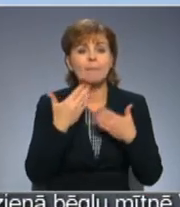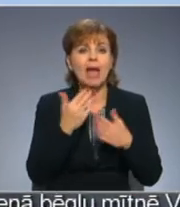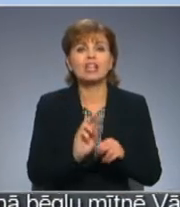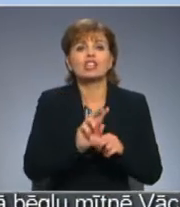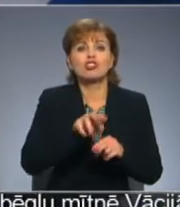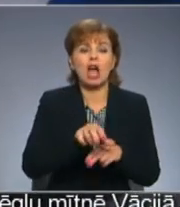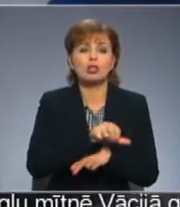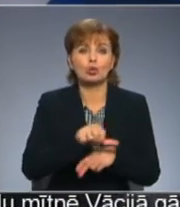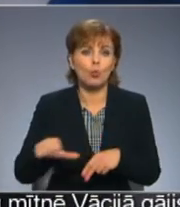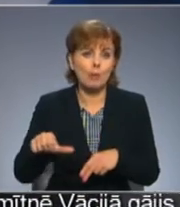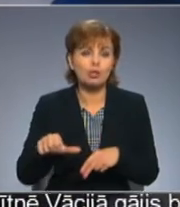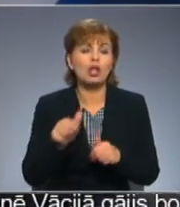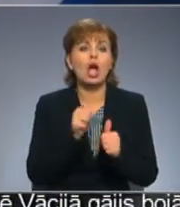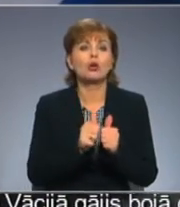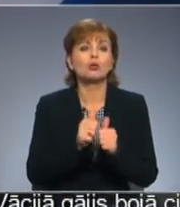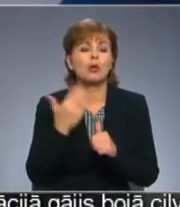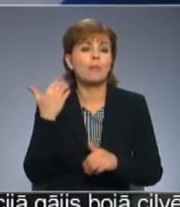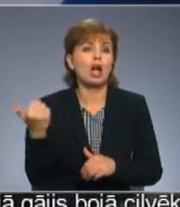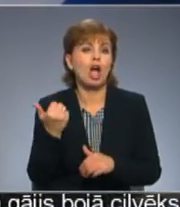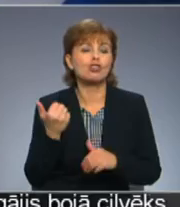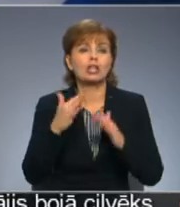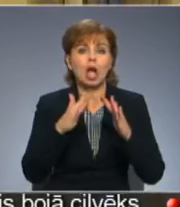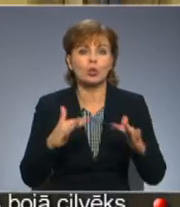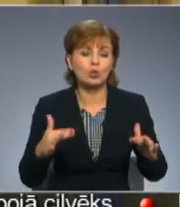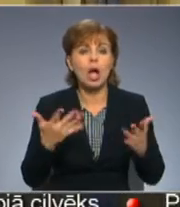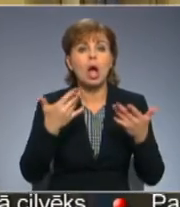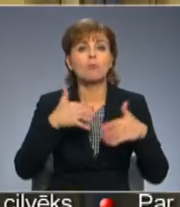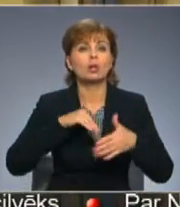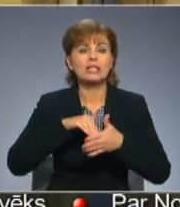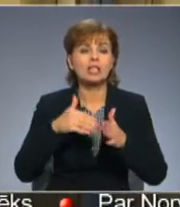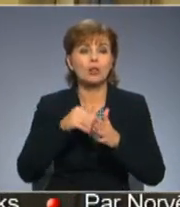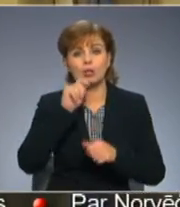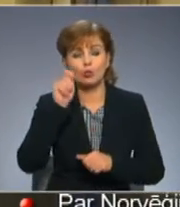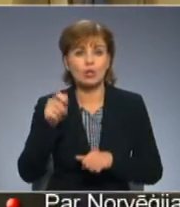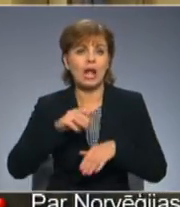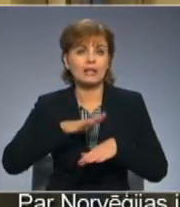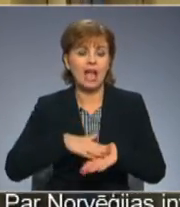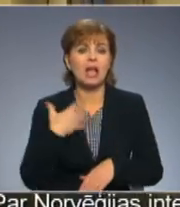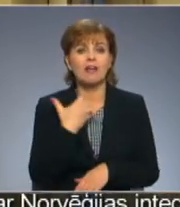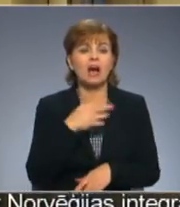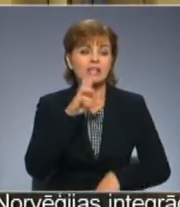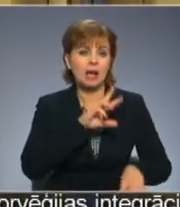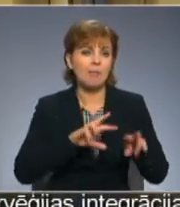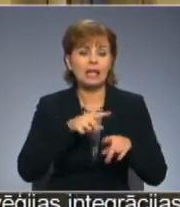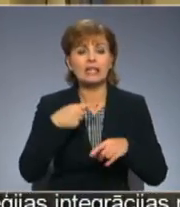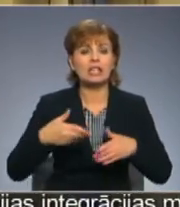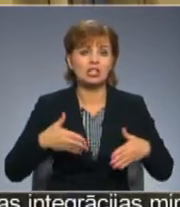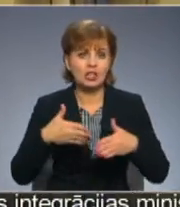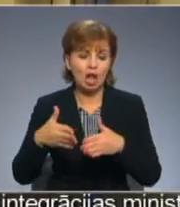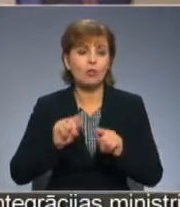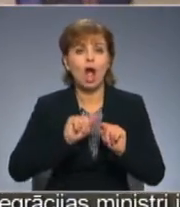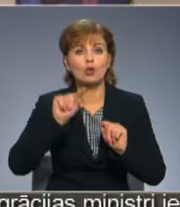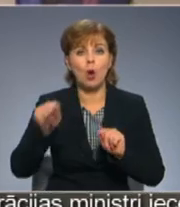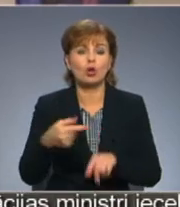Latvijas robežu biežāki kļuvuši pagājušā gada rudenī, kad politiskās situācijas Ukrainā dēļ vajadzēja meklēt citu ceļu, kā nokļūt